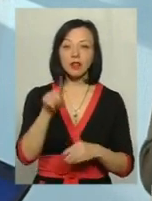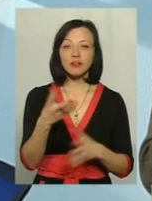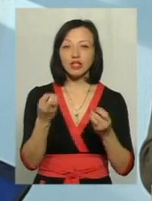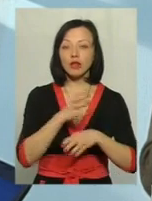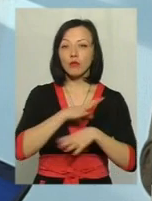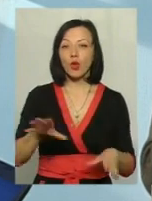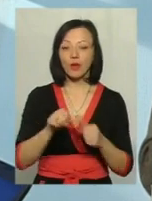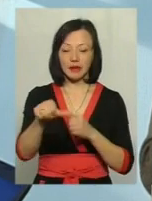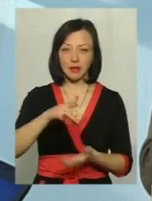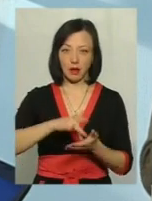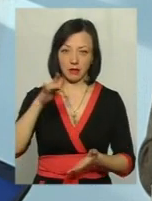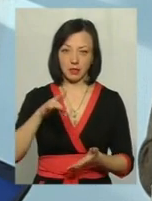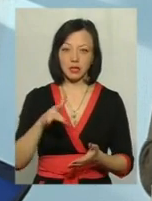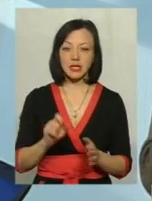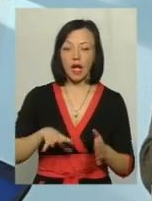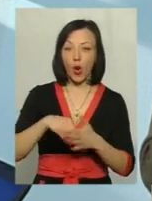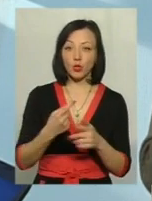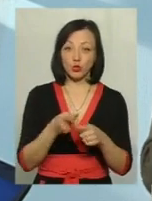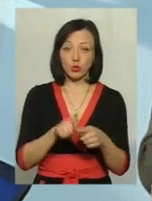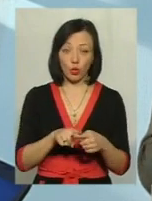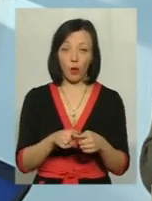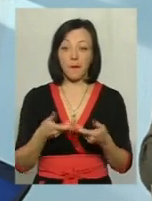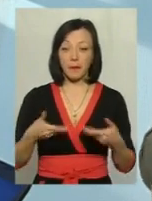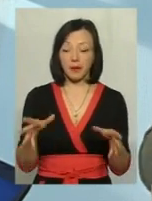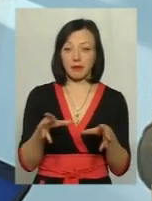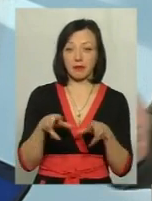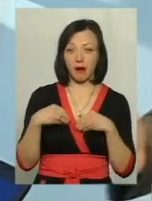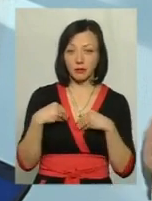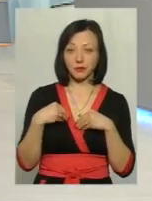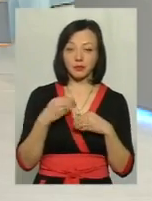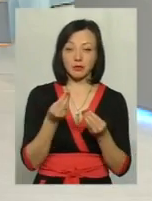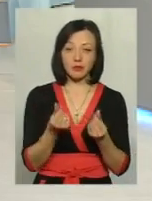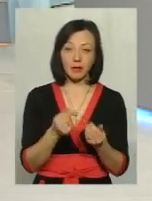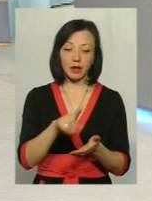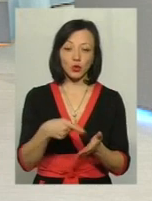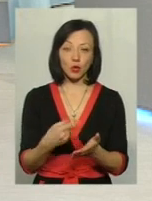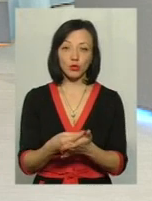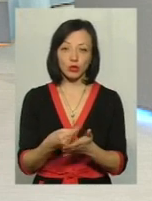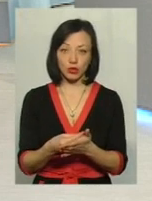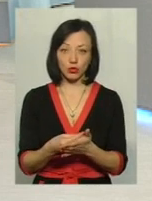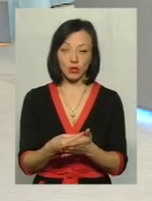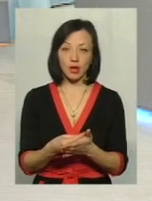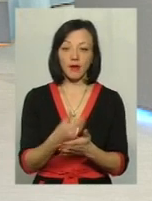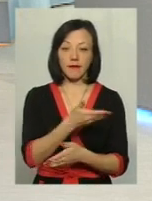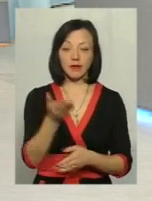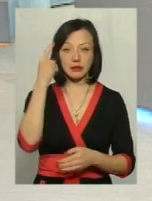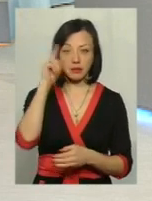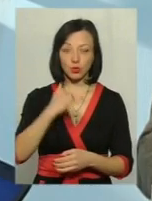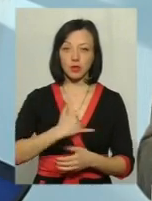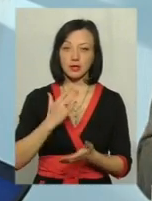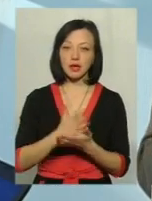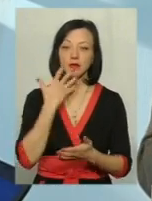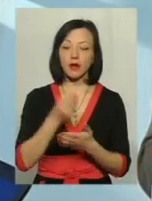було децентралізації. За рахунок цього ми разом от з коштами з міського бюджету, ви знаєте, що у нас є